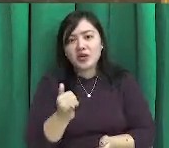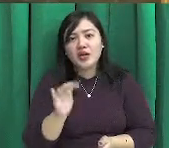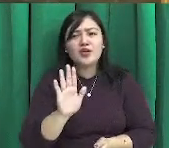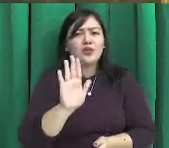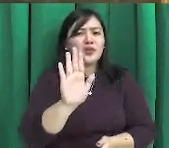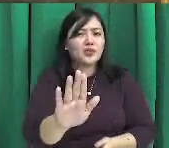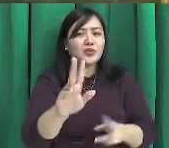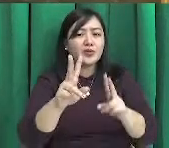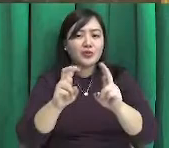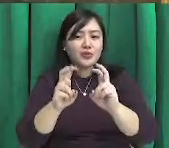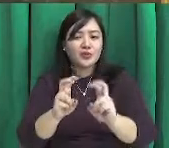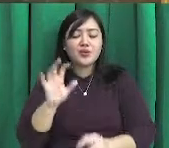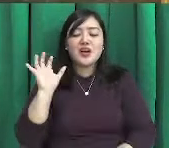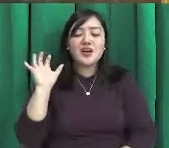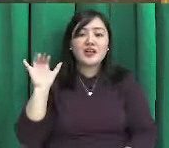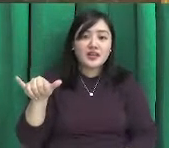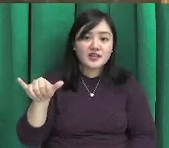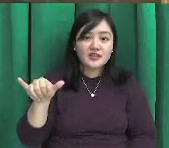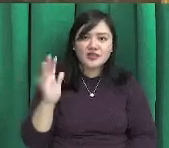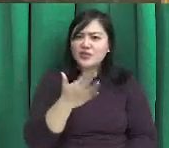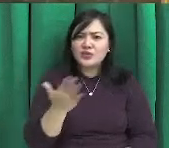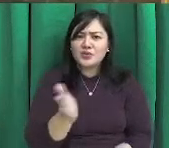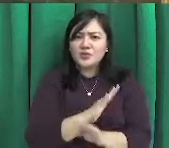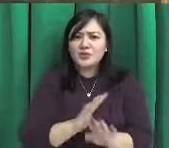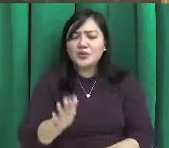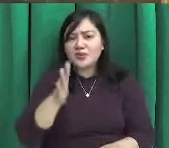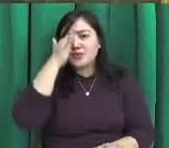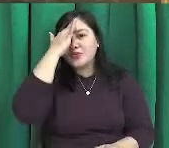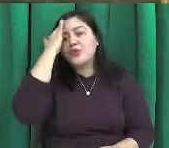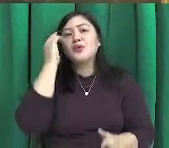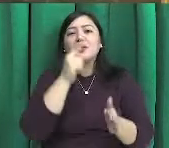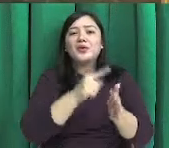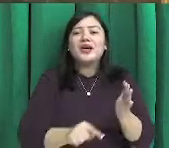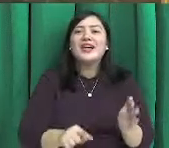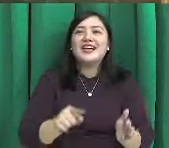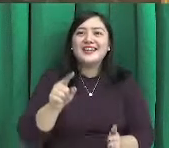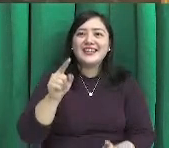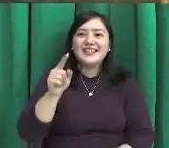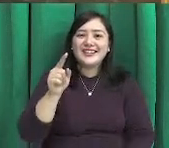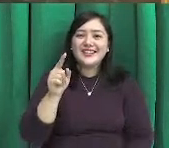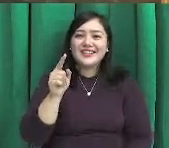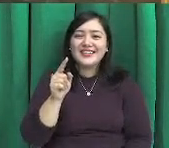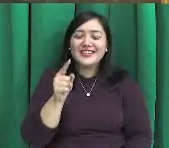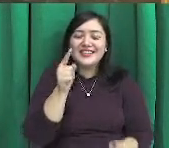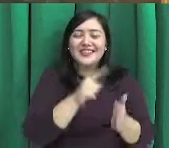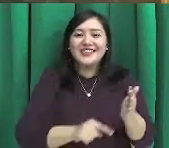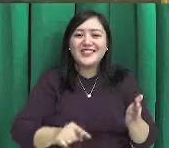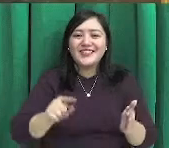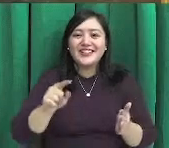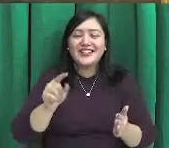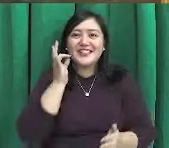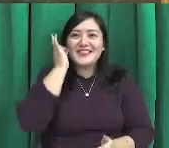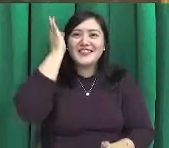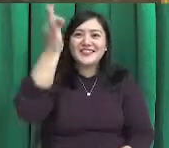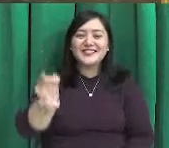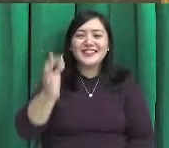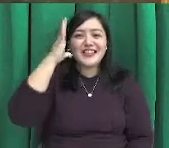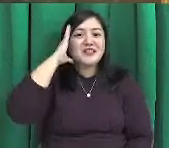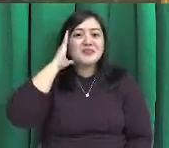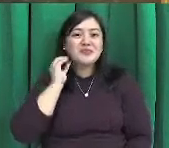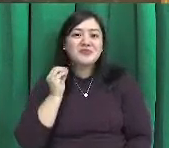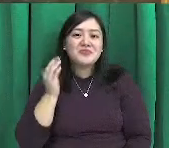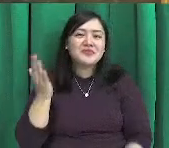hindi mo alam kung ano ang matitikman mo. Yeah. Akala mo paksiw, yung pala sampal, you know? So, akala